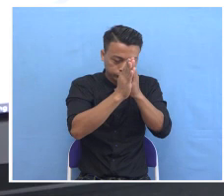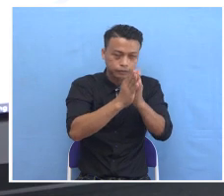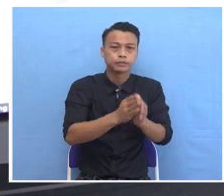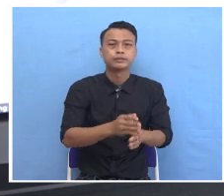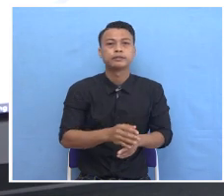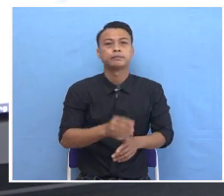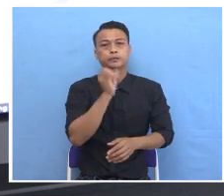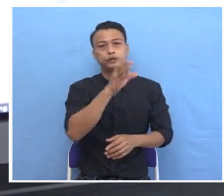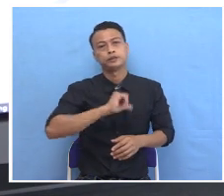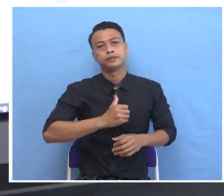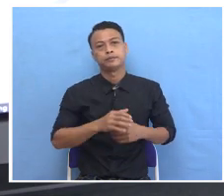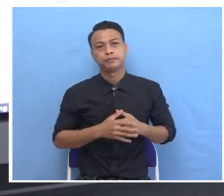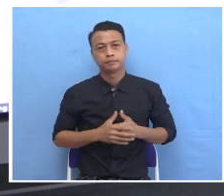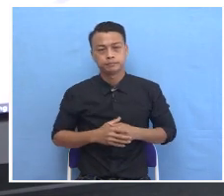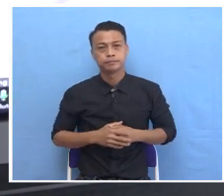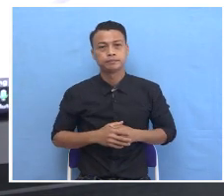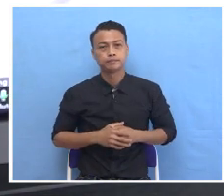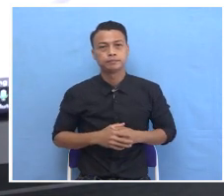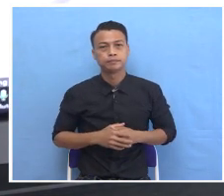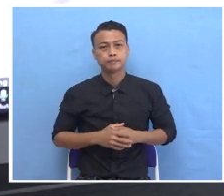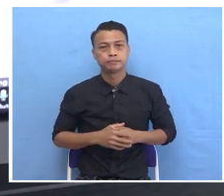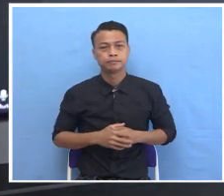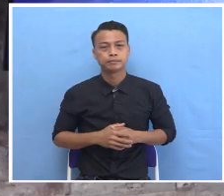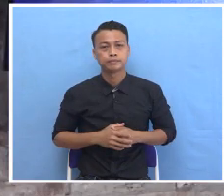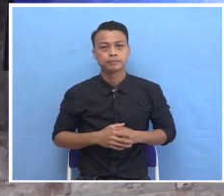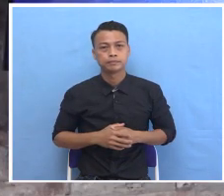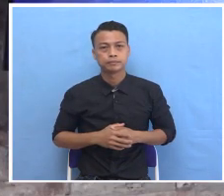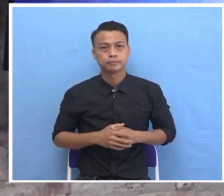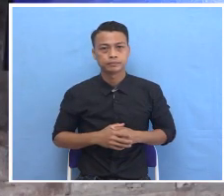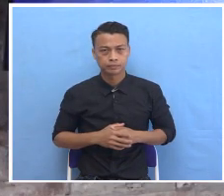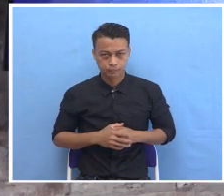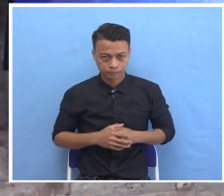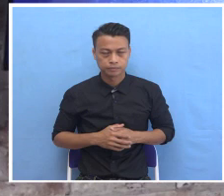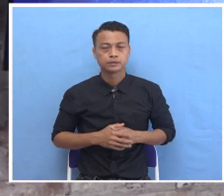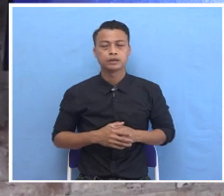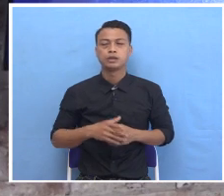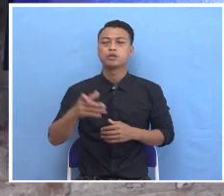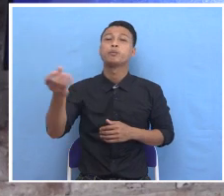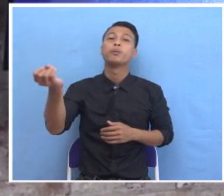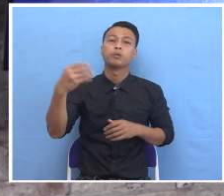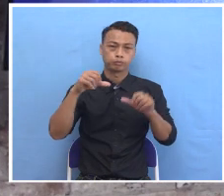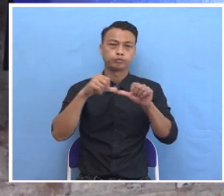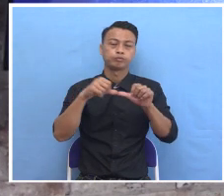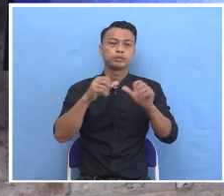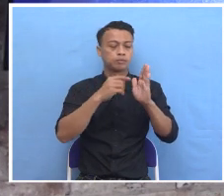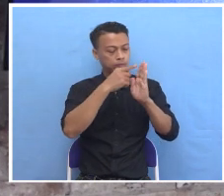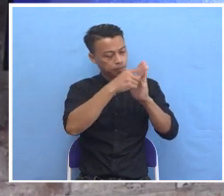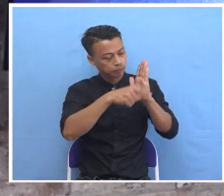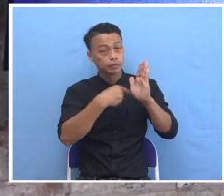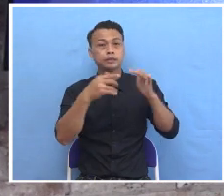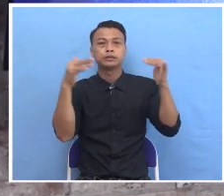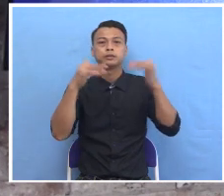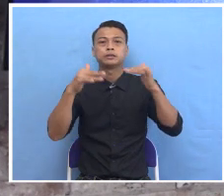ခံချင်တယ်ဘယ်လိုပါဗျာ ဟုတ်ကဲ့ဦးလာစော ကိုအောင်မိုးစောနဲ့တူပါတယ်ကျွန်တော်တို့ဒီပြည်ရင်းစစ်ပြဿ